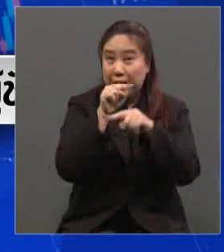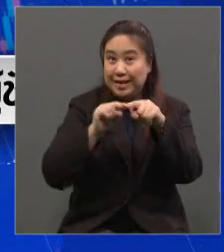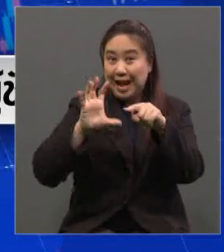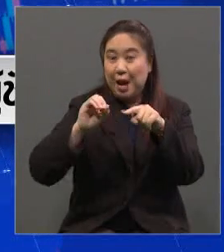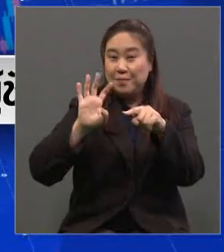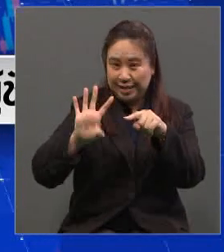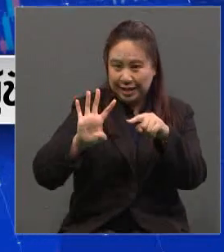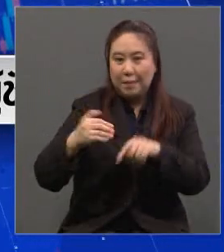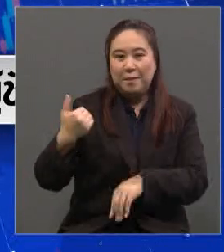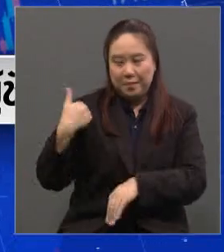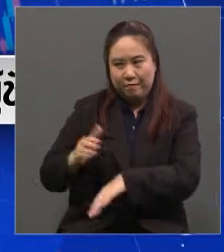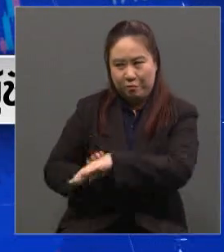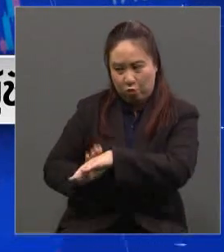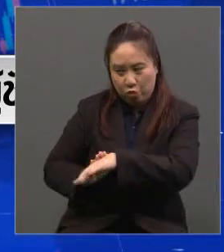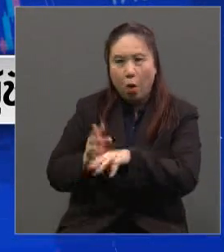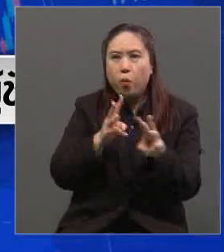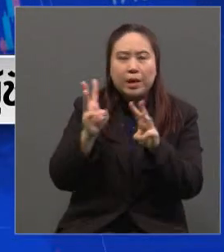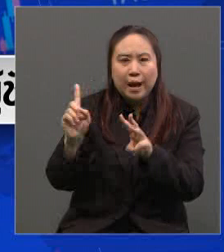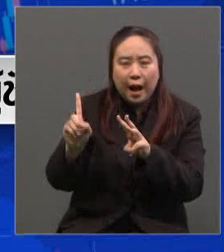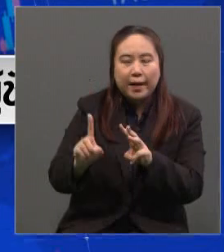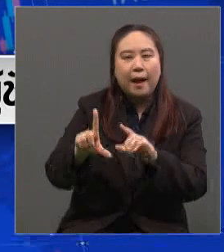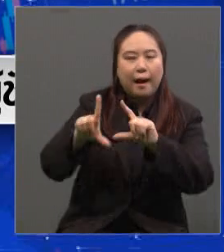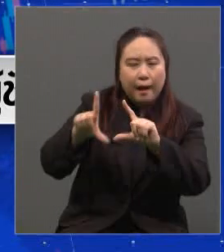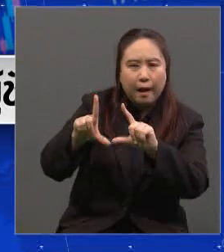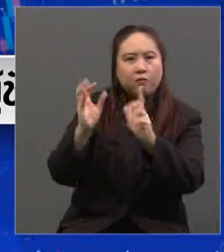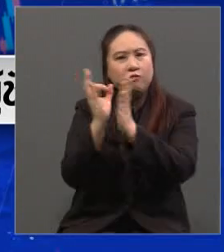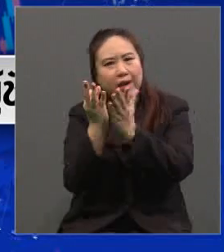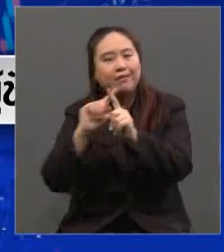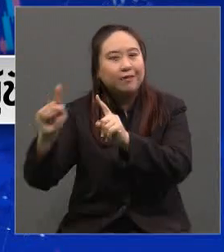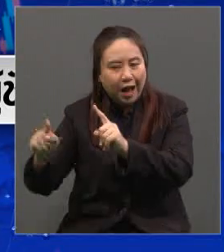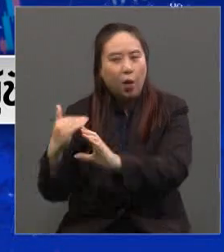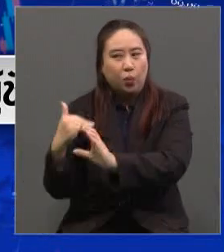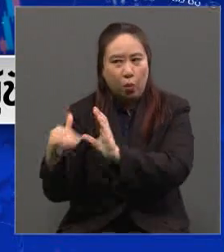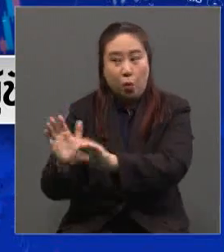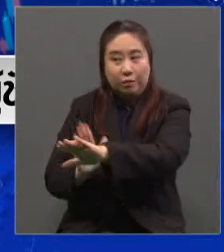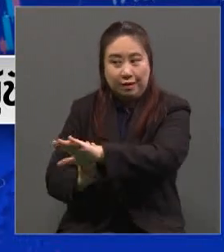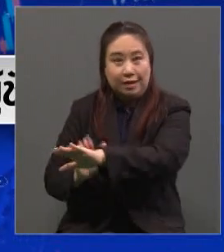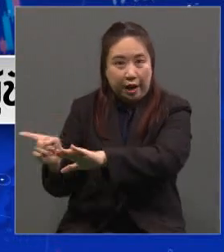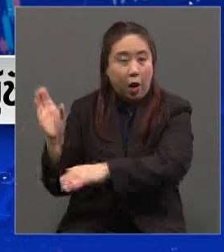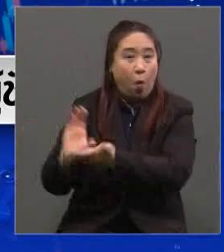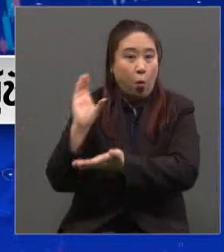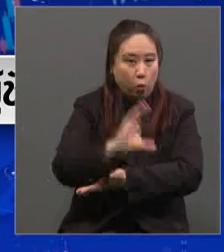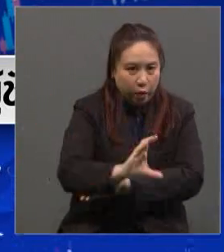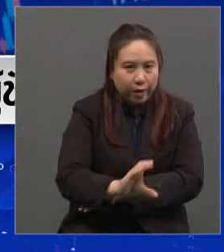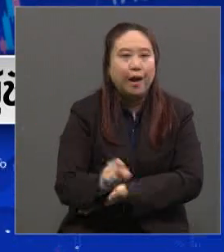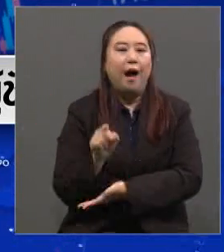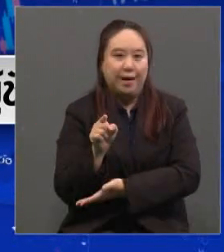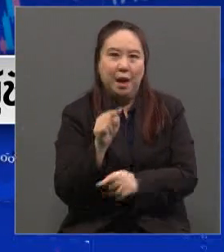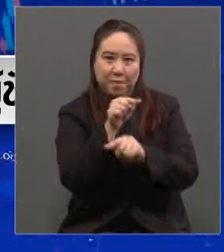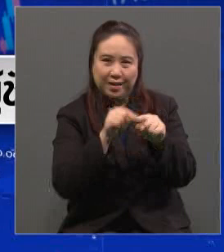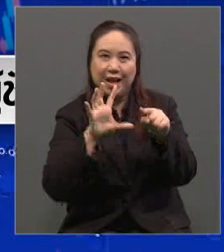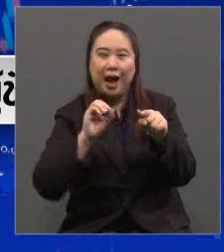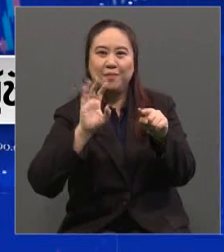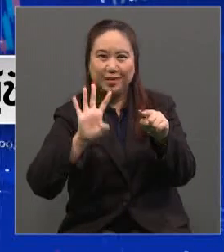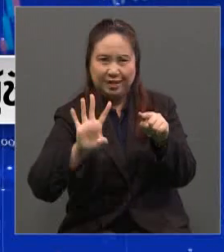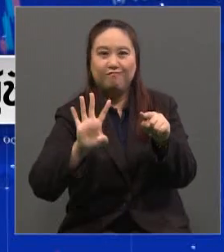ถูกชักชวนให้ลงทุนผ่านโซเชียลมีเดียแสดงเห็นว่าอิทธิพลของโซเชียลมีเดียเขาบอกว่าเป็นอิทธิพลที่มีมากกว่